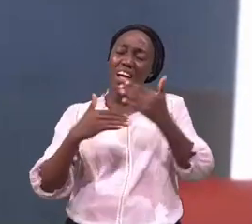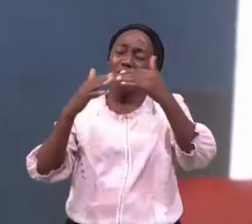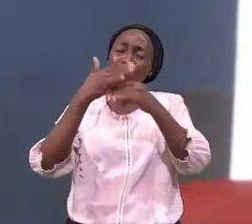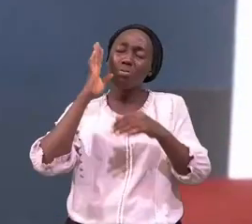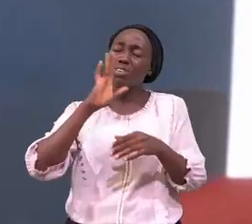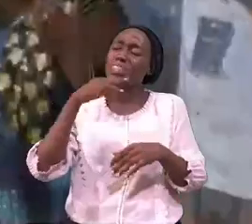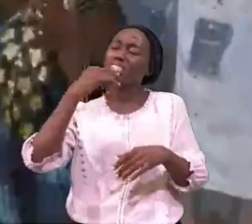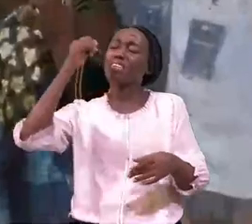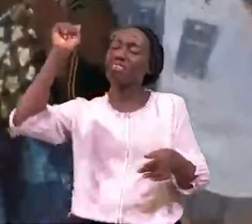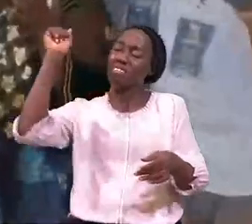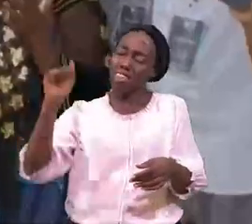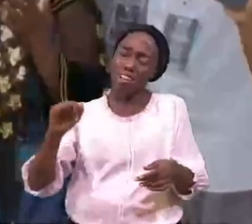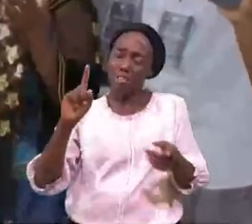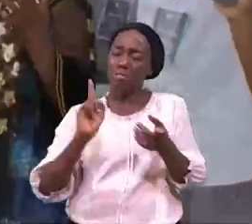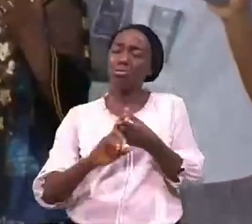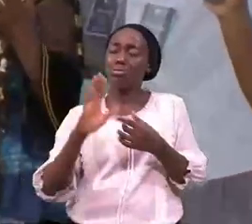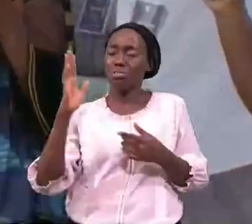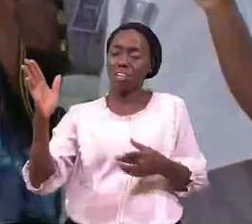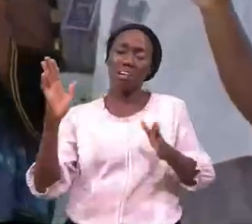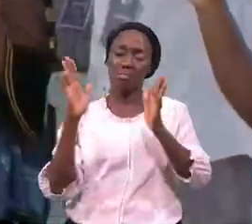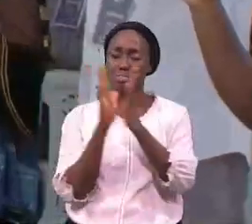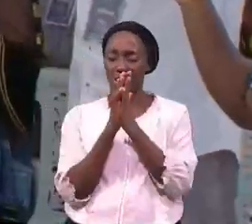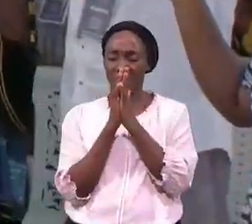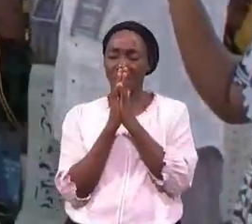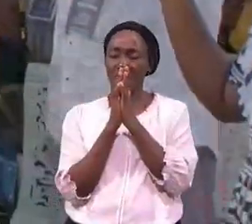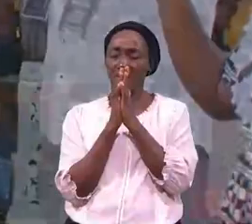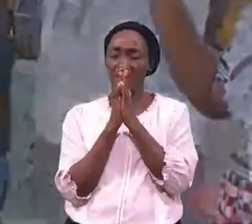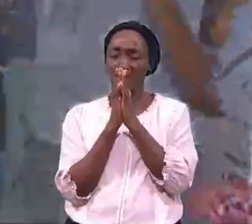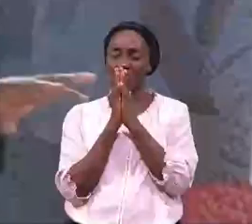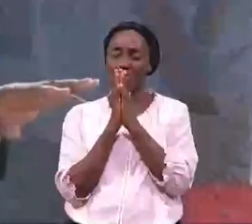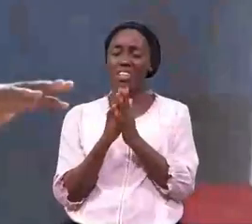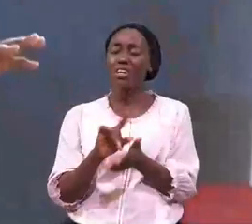Ils vont prier et le ciel dira oui à leur prédication.